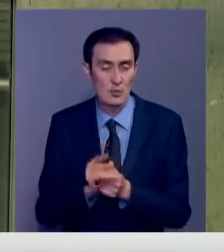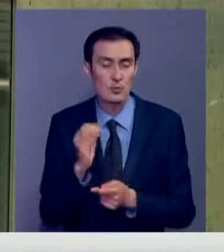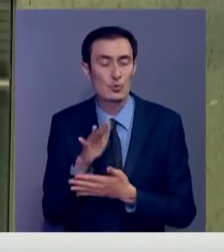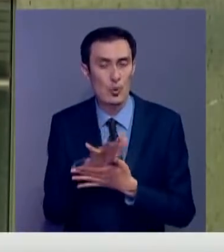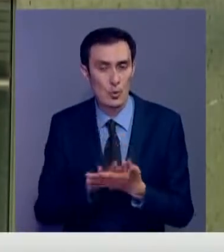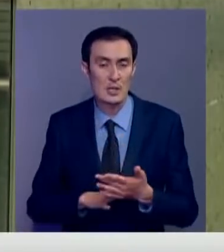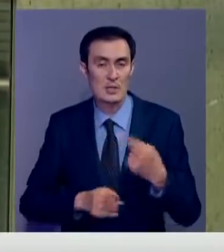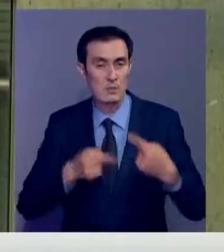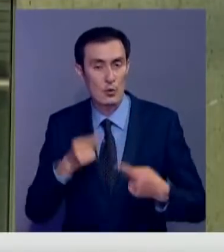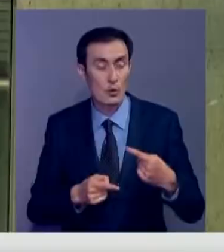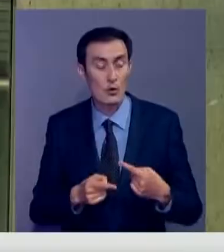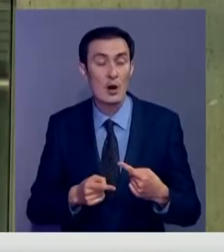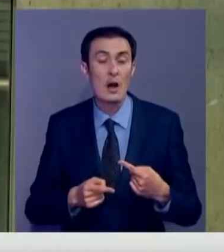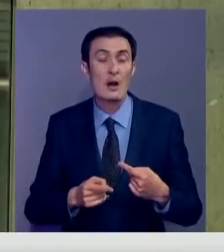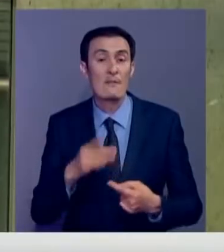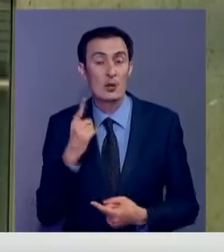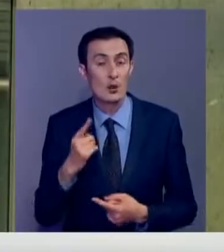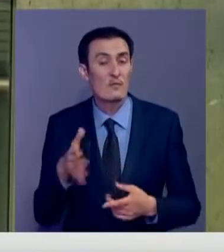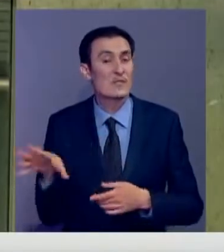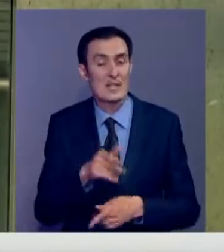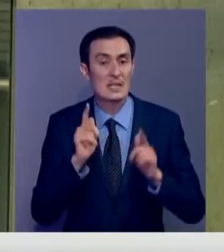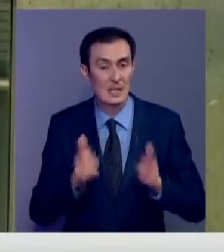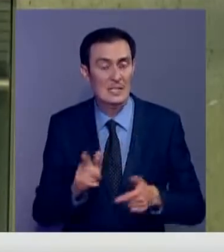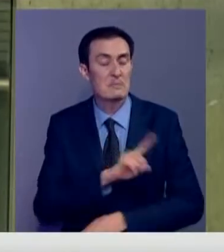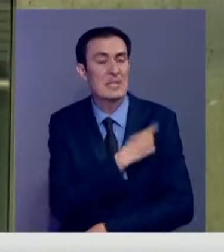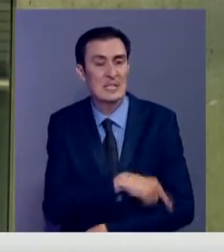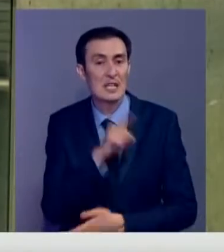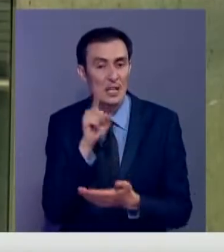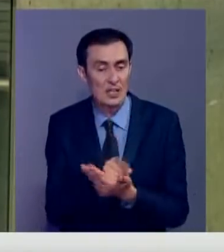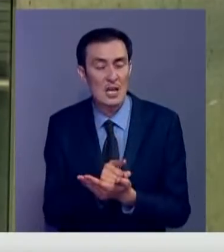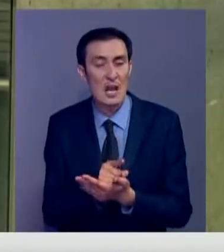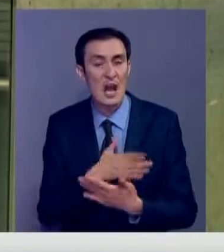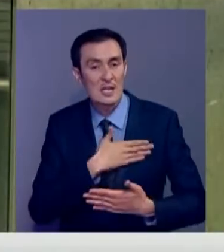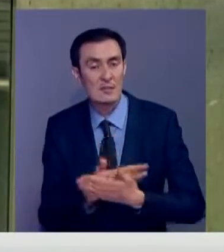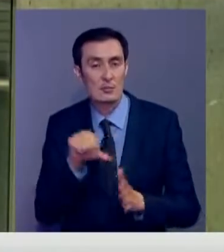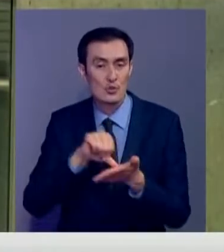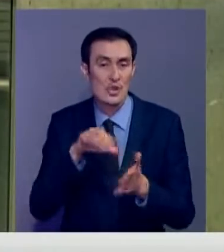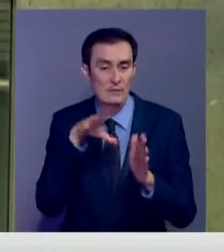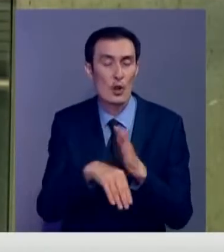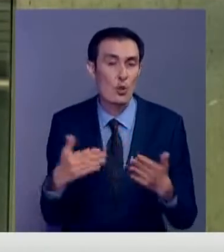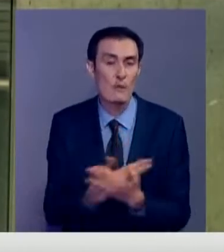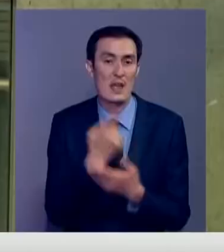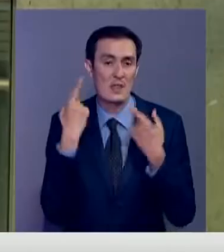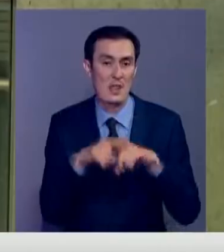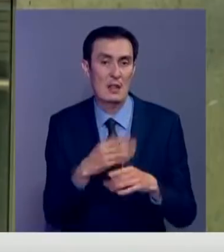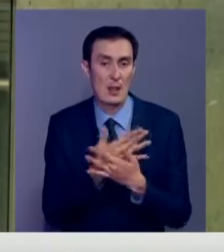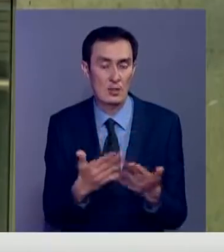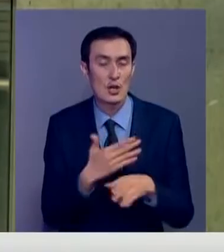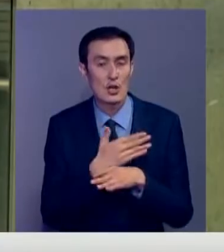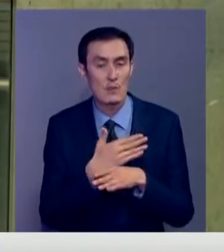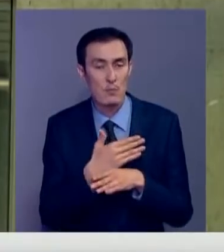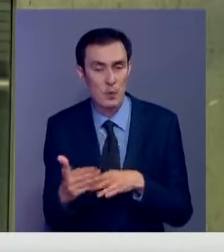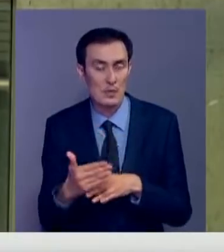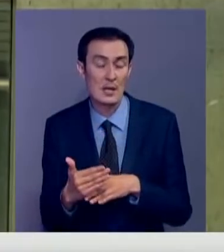дебаты. Но вот в одном разногласий явных нет. В медицину должны активнее вовлекаться новые технологии. И